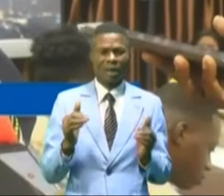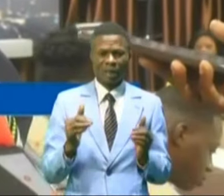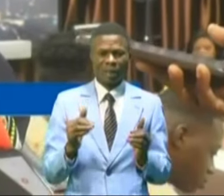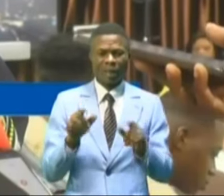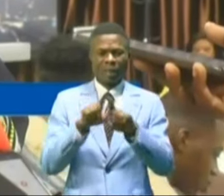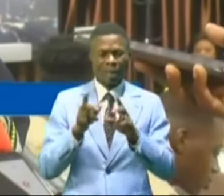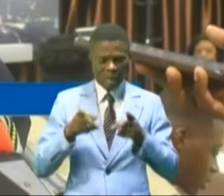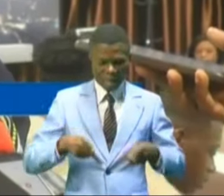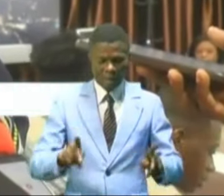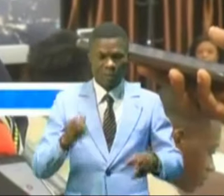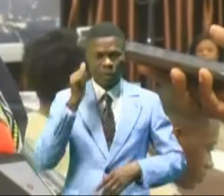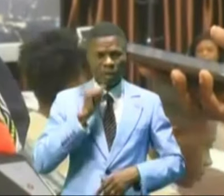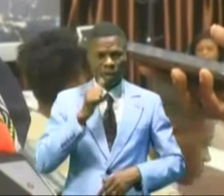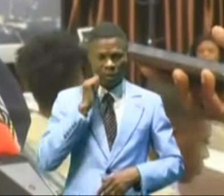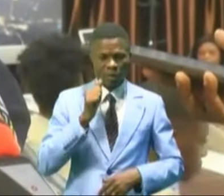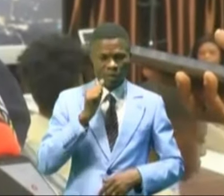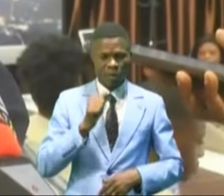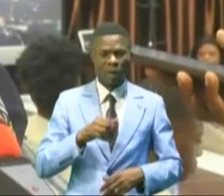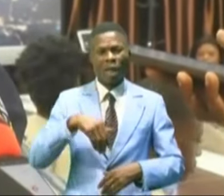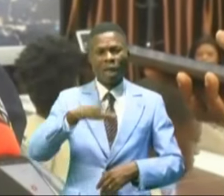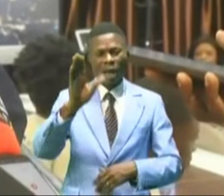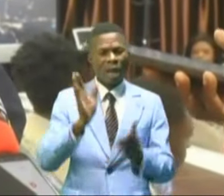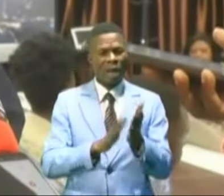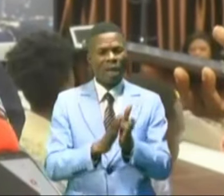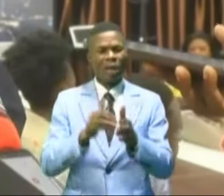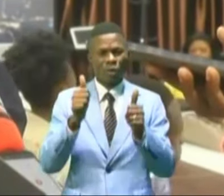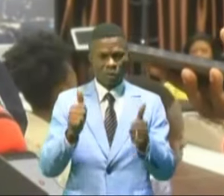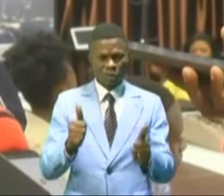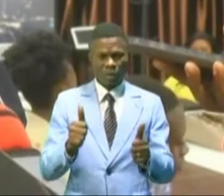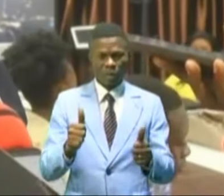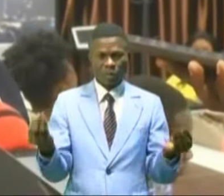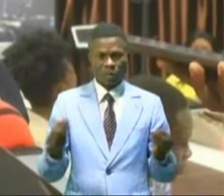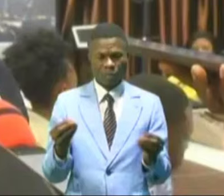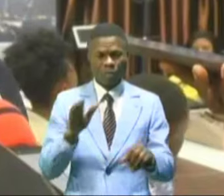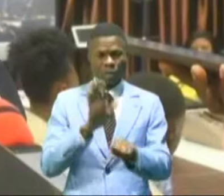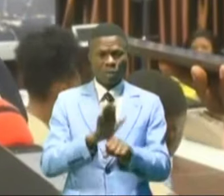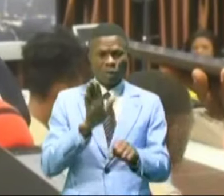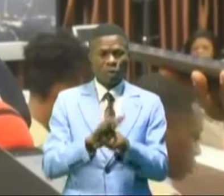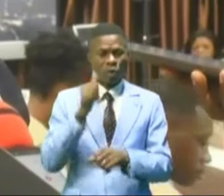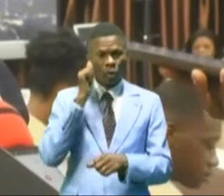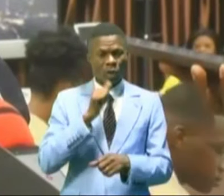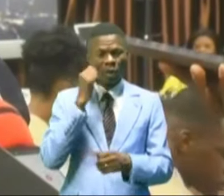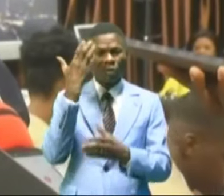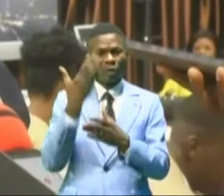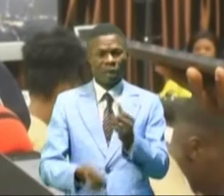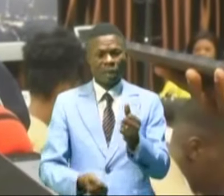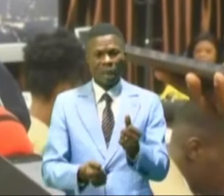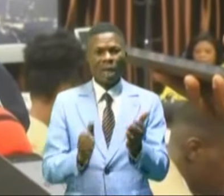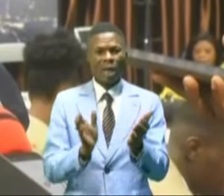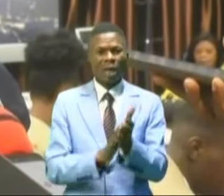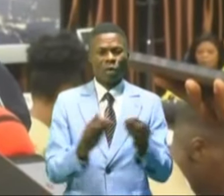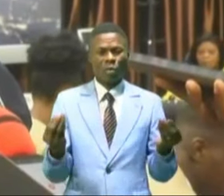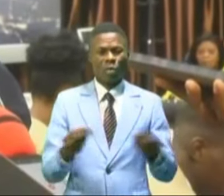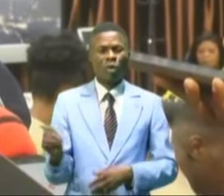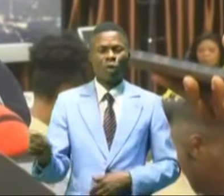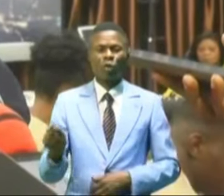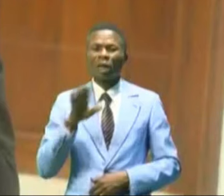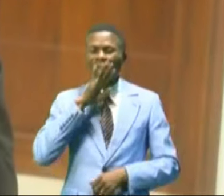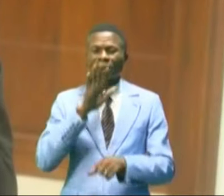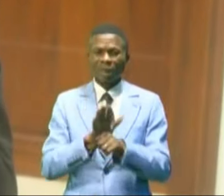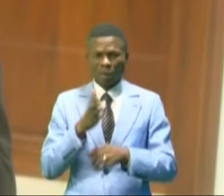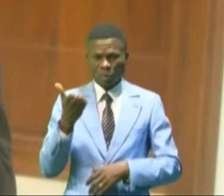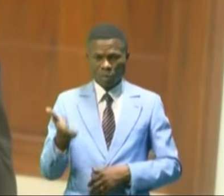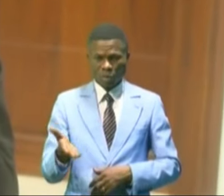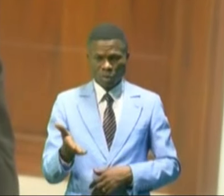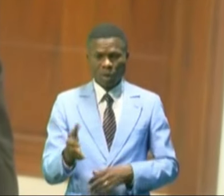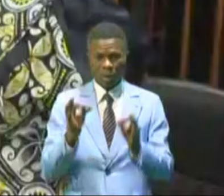leur permettre d'aller régulièrement à l'école, parce que nous savons que beaucoup de filles s'absentent à l'école pendant la période des règles.